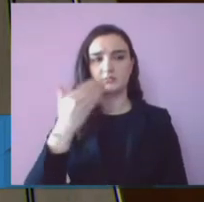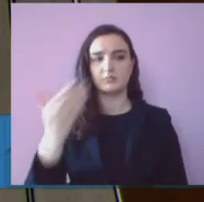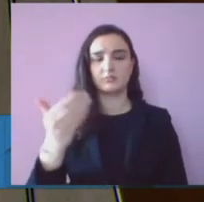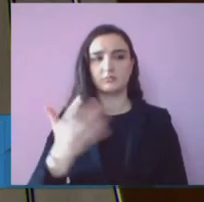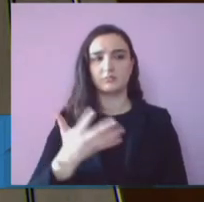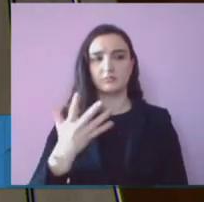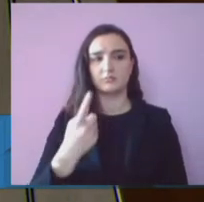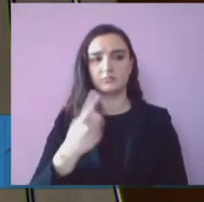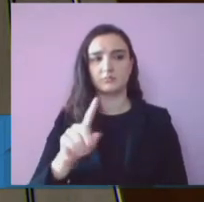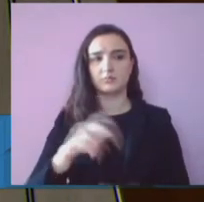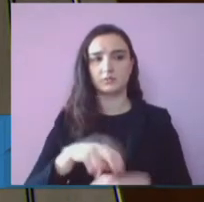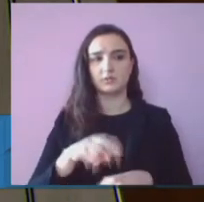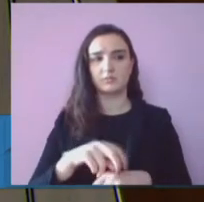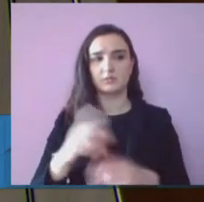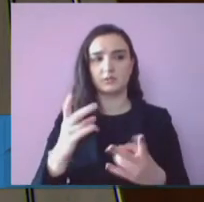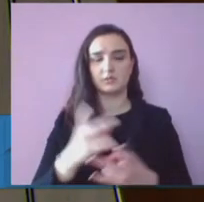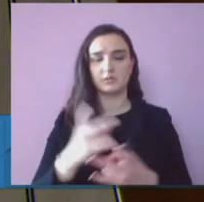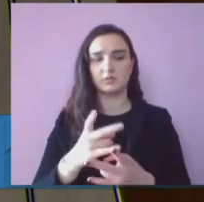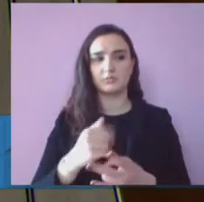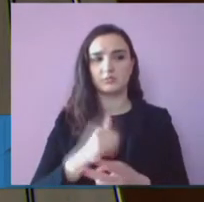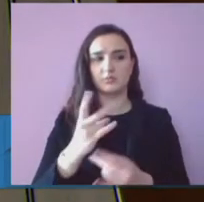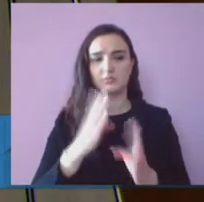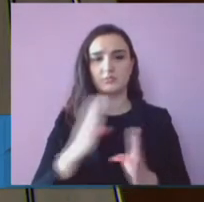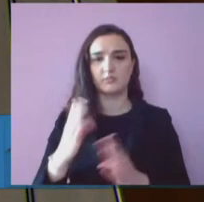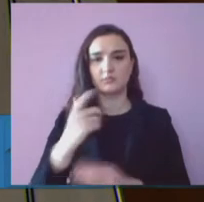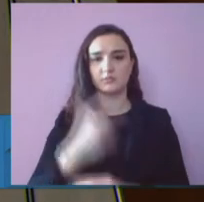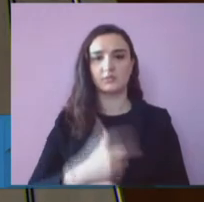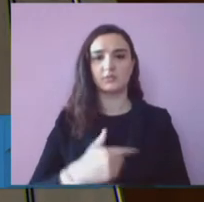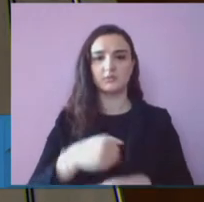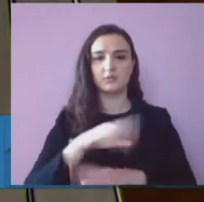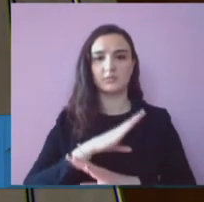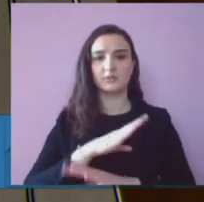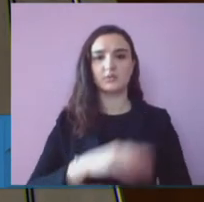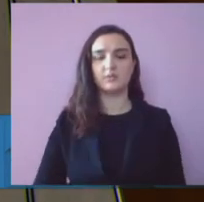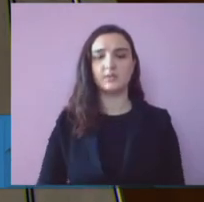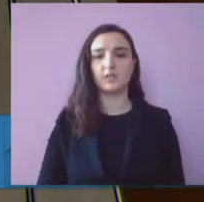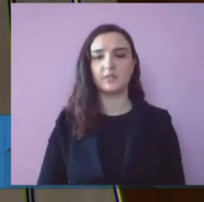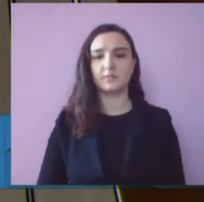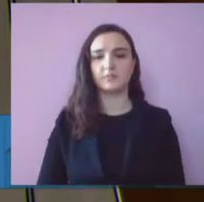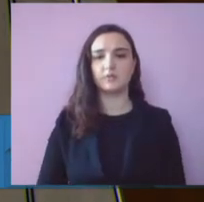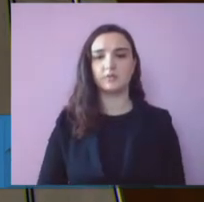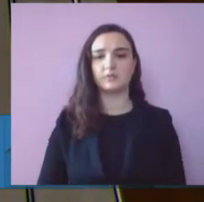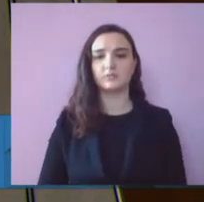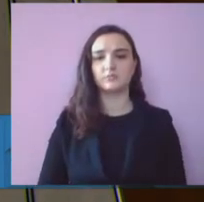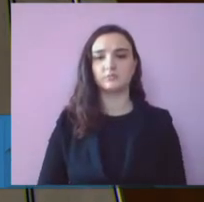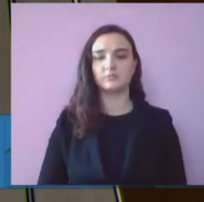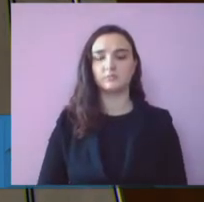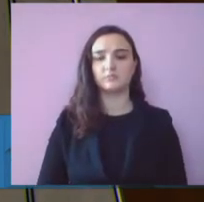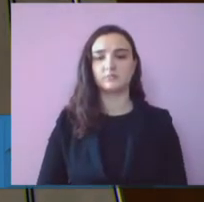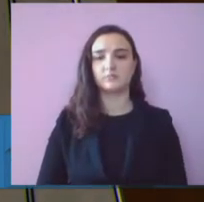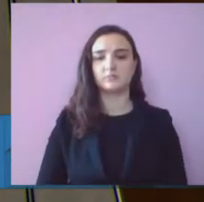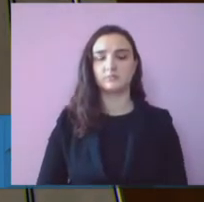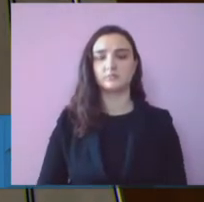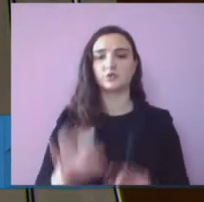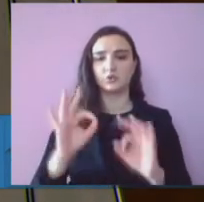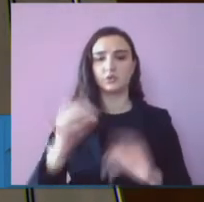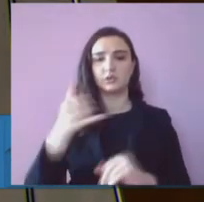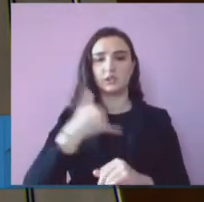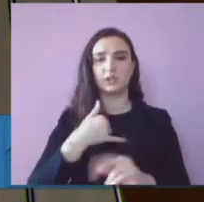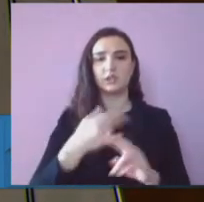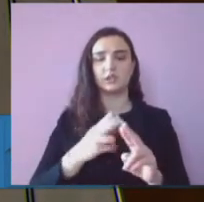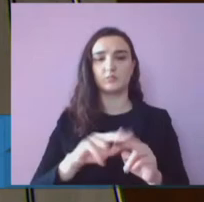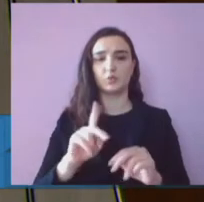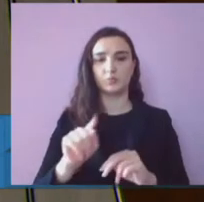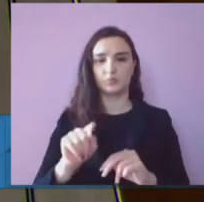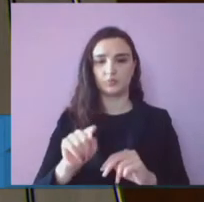ექიმი დასჭირდება, თუ როგორ მოიქცეთ, იქნებ გითხრათ. მადლობა, ძალიან სწორად დარეკეთ თქვენ, იმიტომ რომ